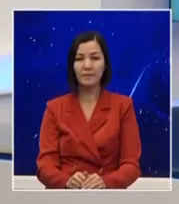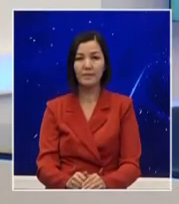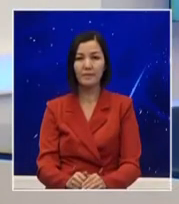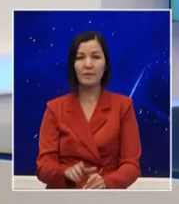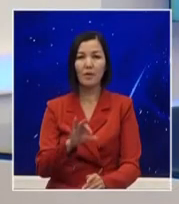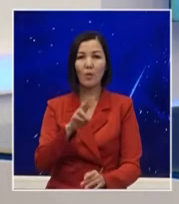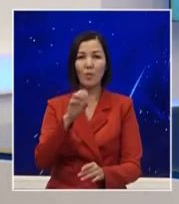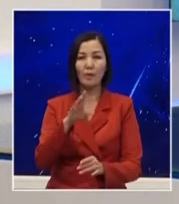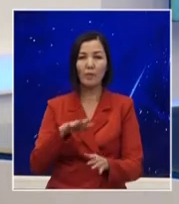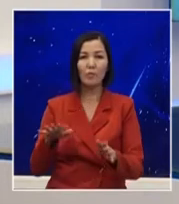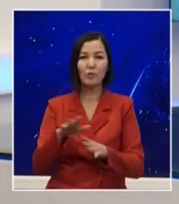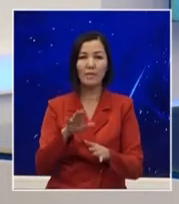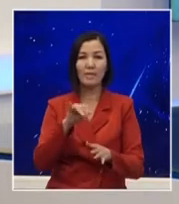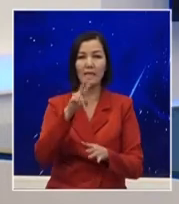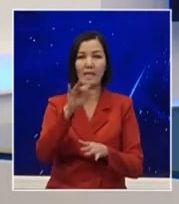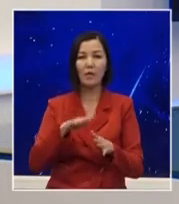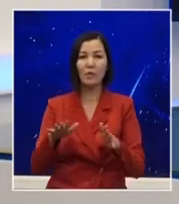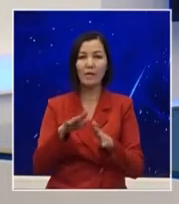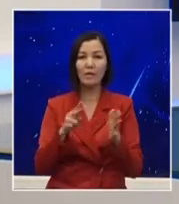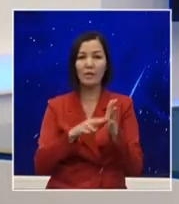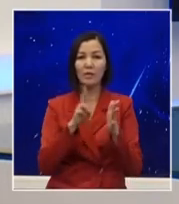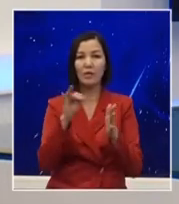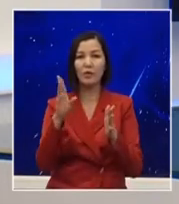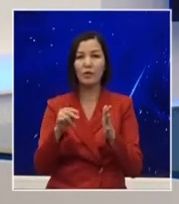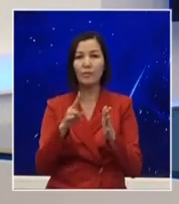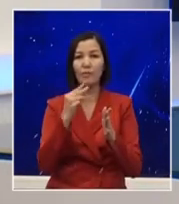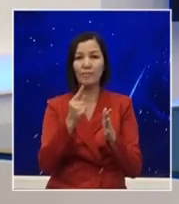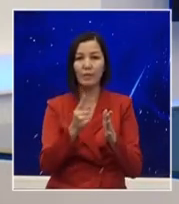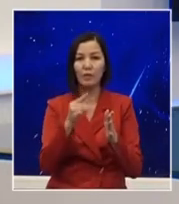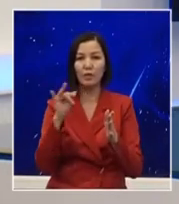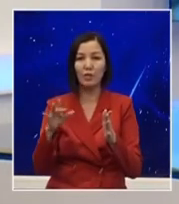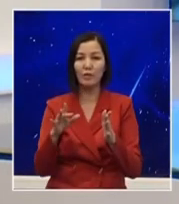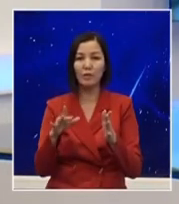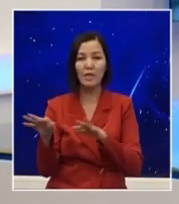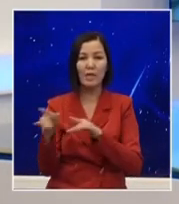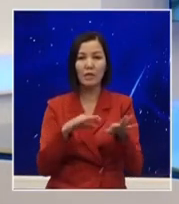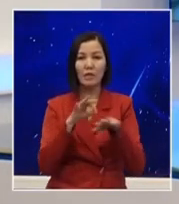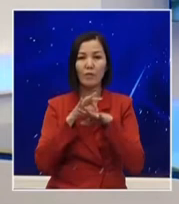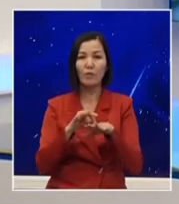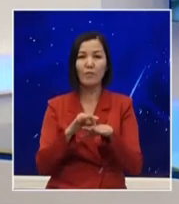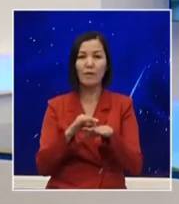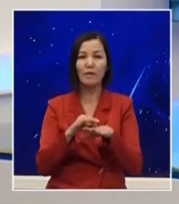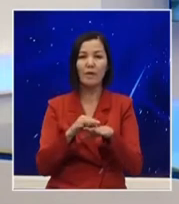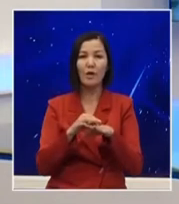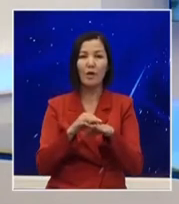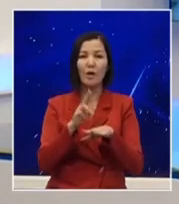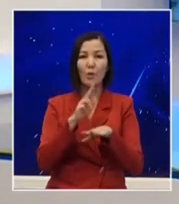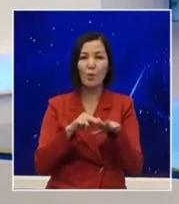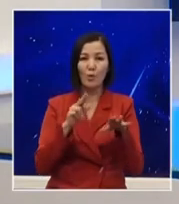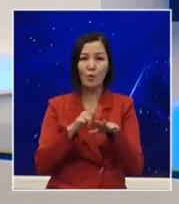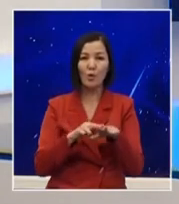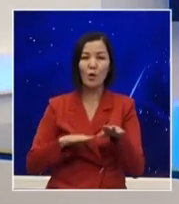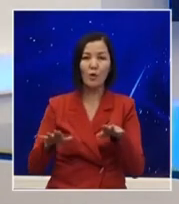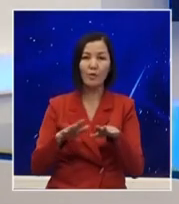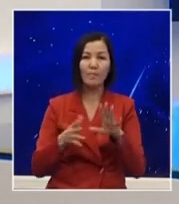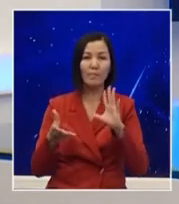Open Участок Іле ауданында 7 қыркүйек пен 1 желтоқсан аралығында осындай іс-шара өтіп жатыр. Мұнда құқық қорғаушылар аудан